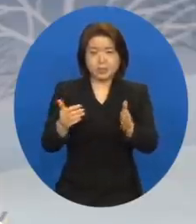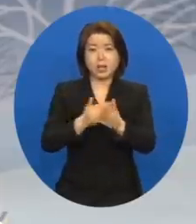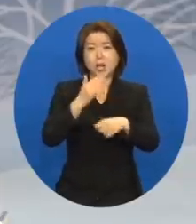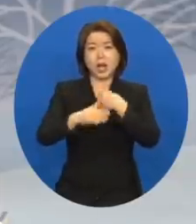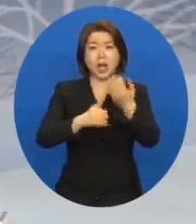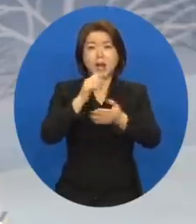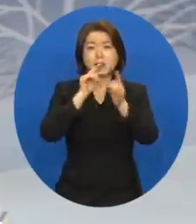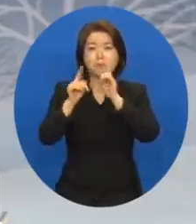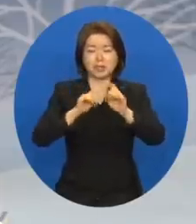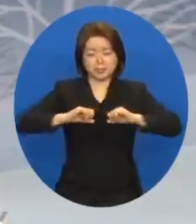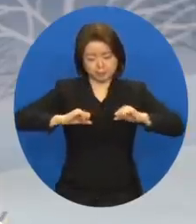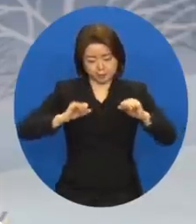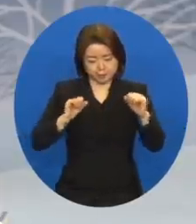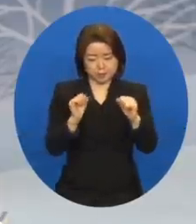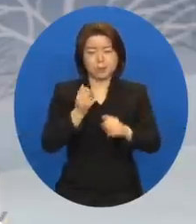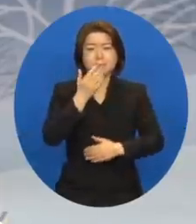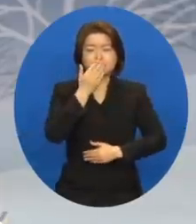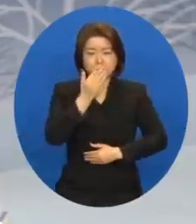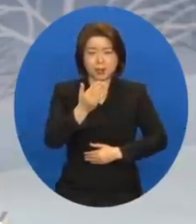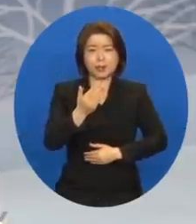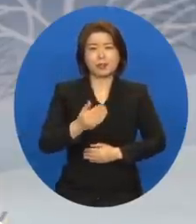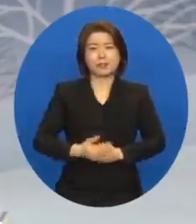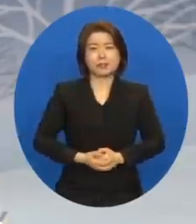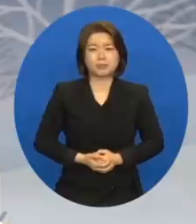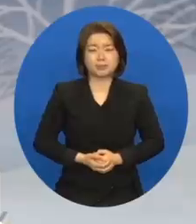말씀에 순종할 수 있는 것입니다.